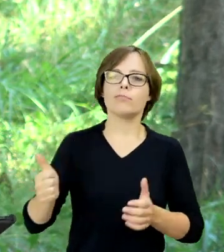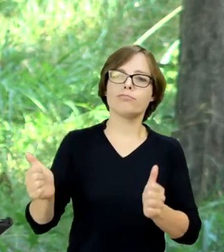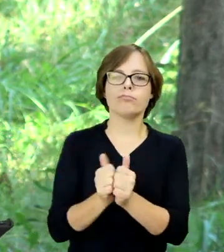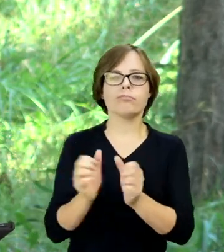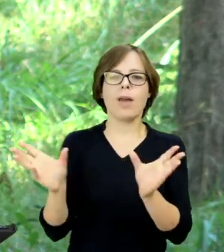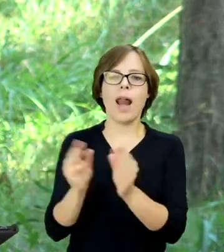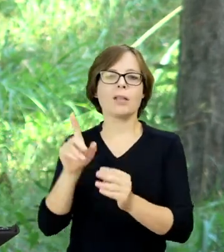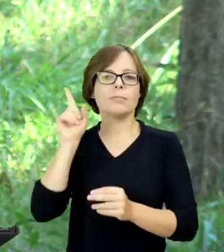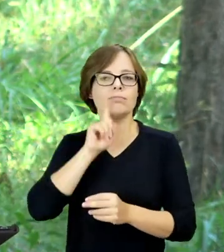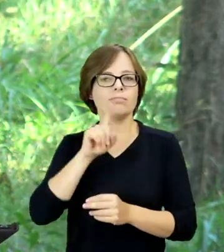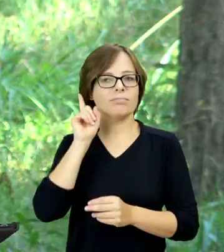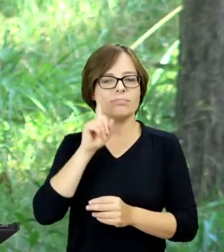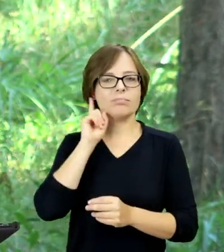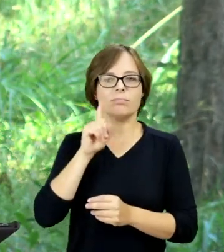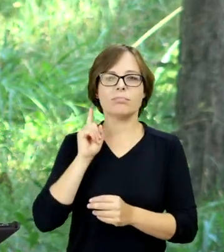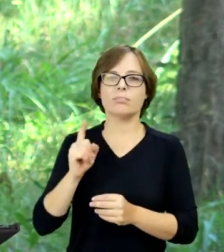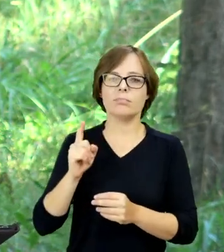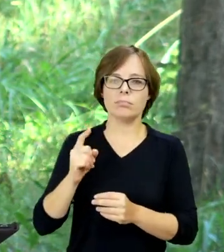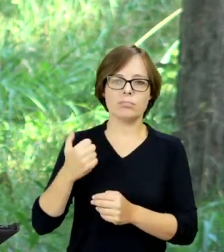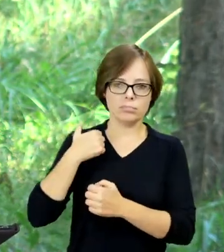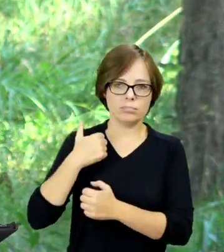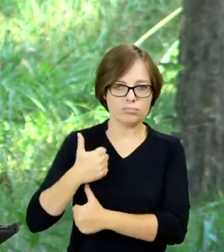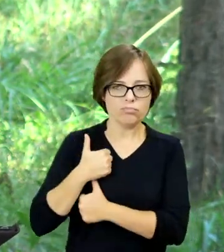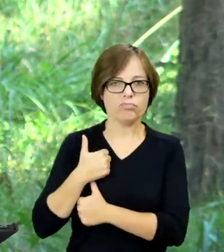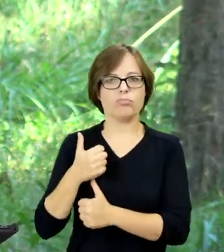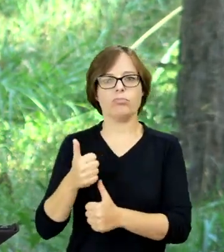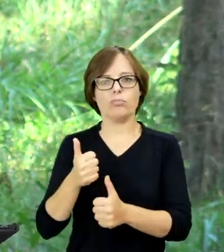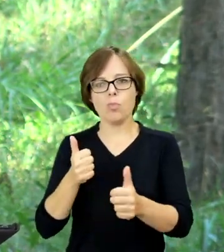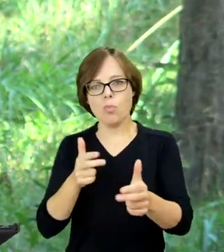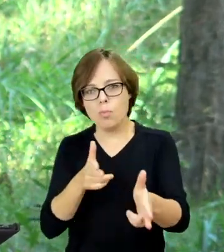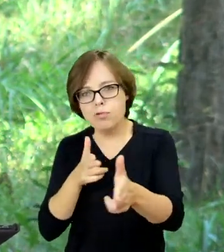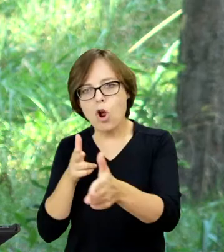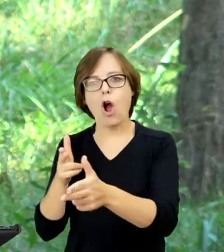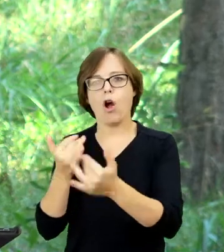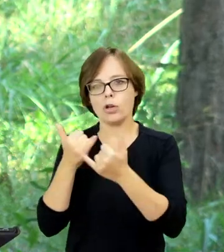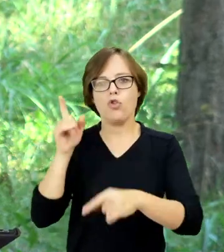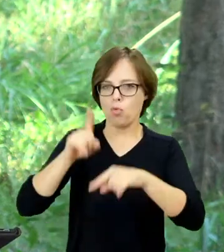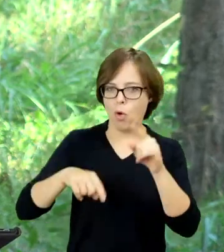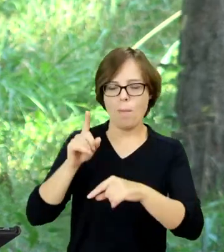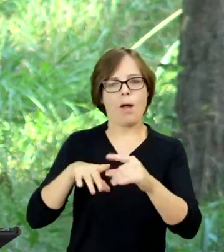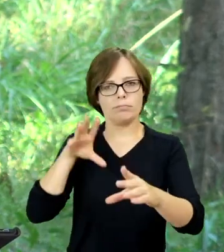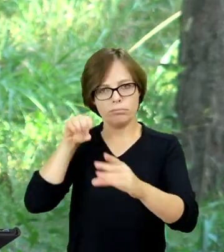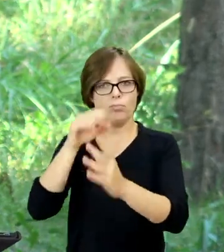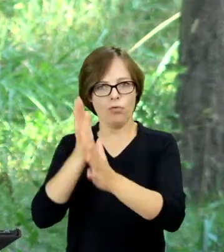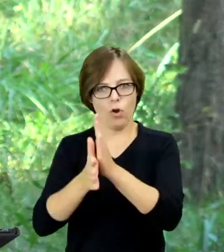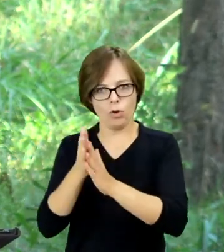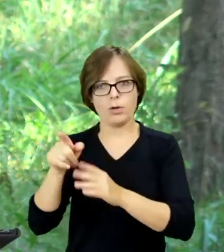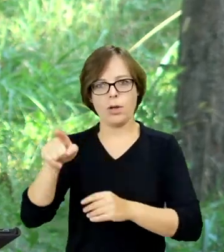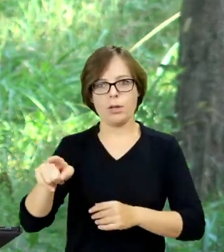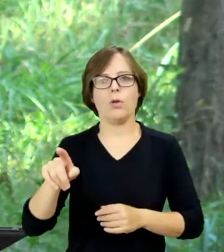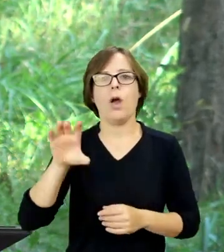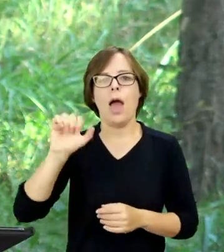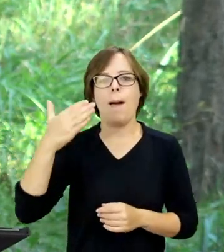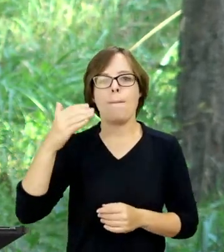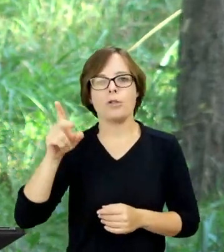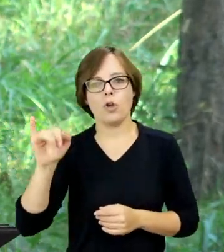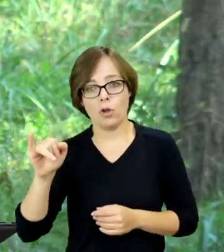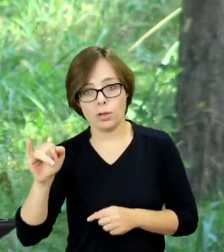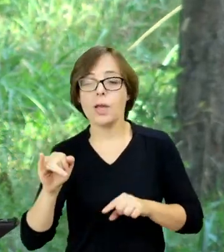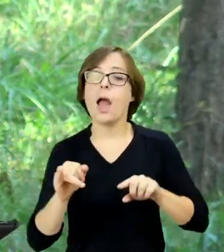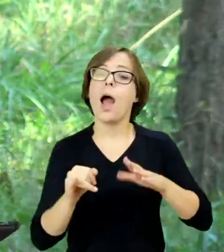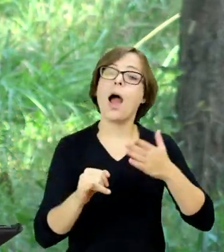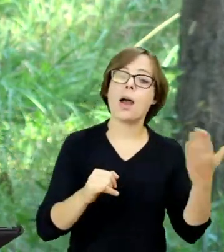i z bronią w ręku walczyć na frontach wojen i powstań versus służby